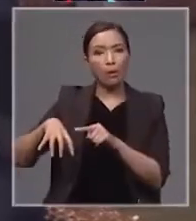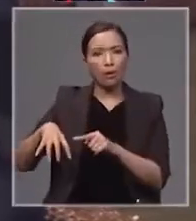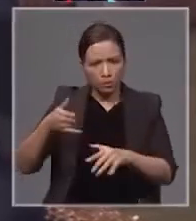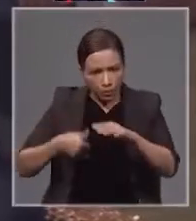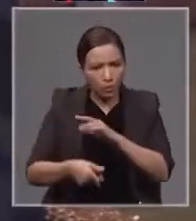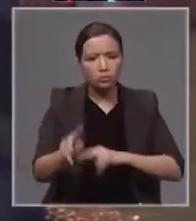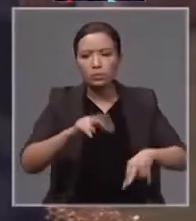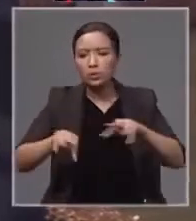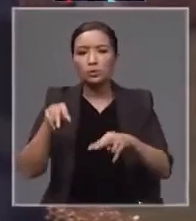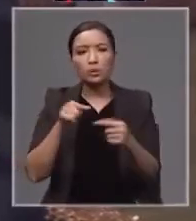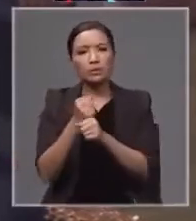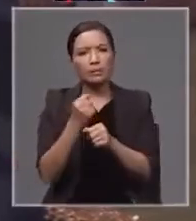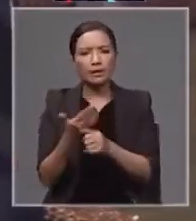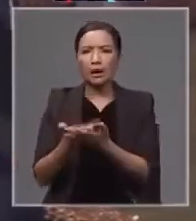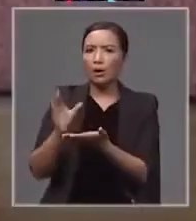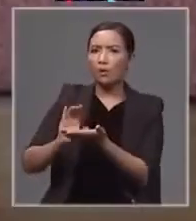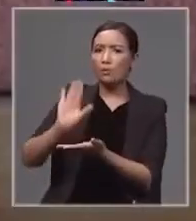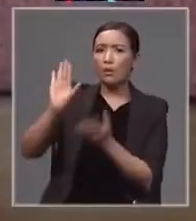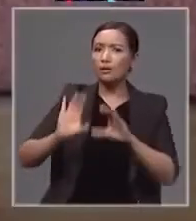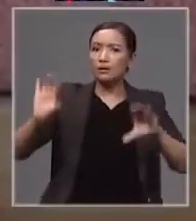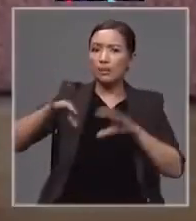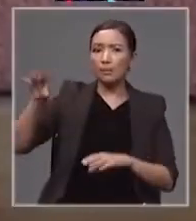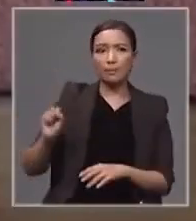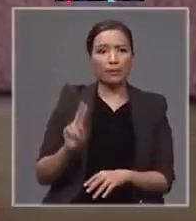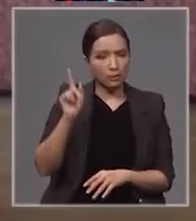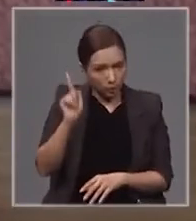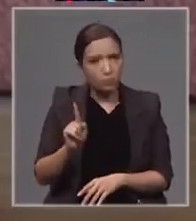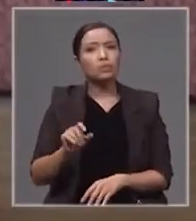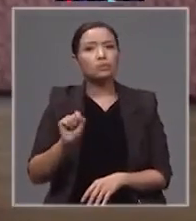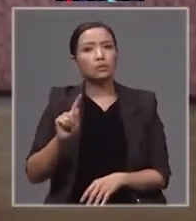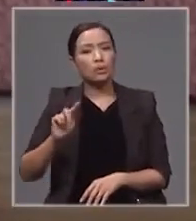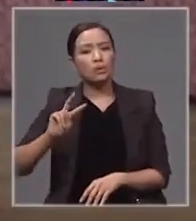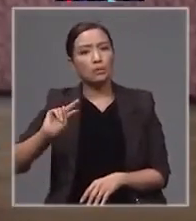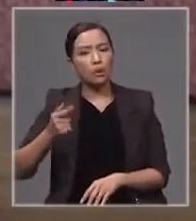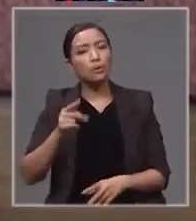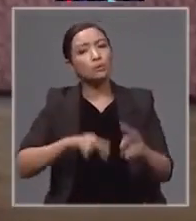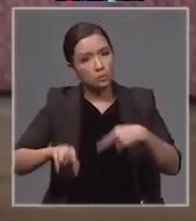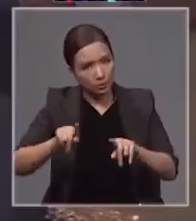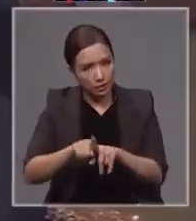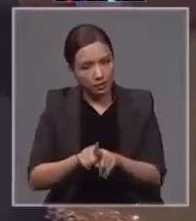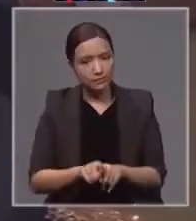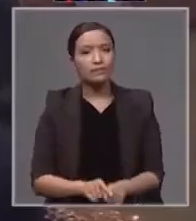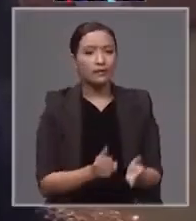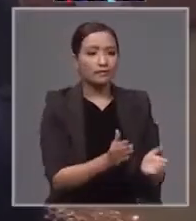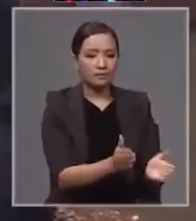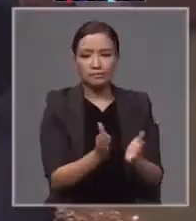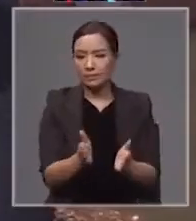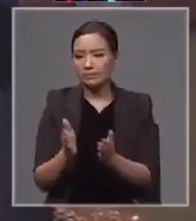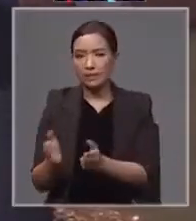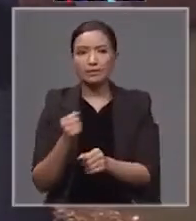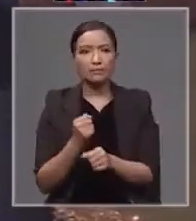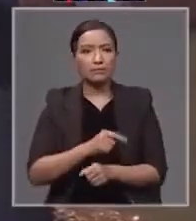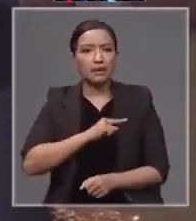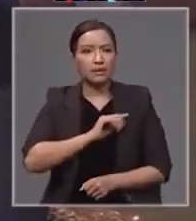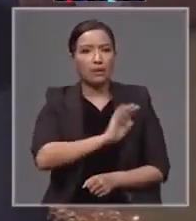อบการทำงานใช้งบประมาณของภาครัฐ ครับ หลายส่วนเนี่ยต่างคนต่างทำหน้าที ่ ภายใต้พรบเดีย